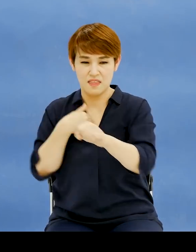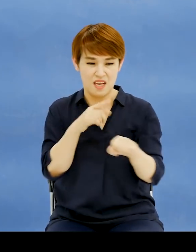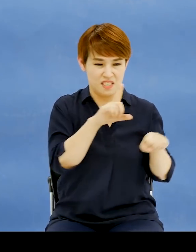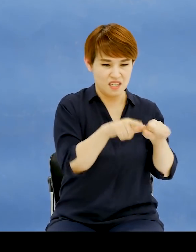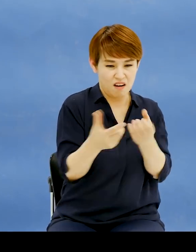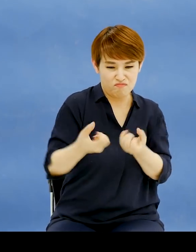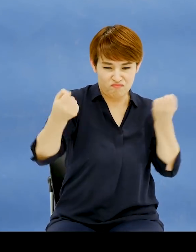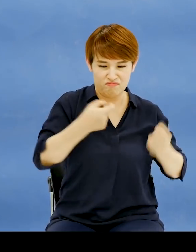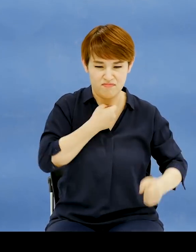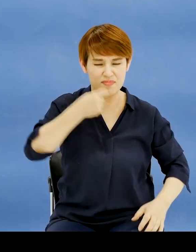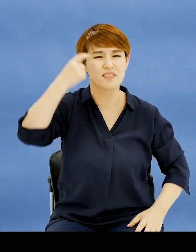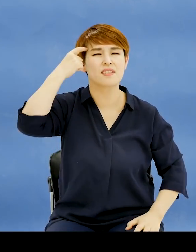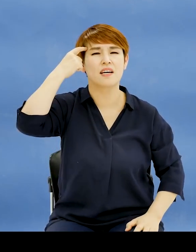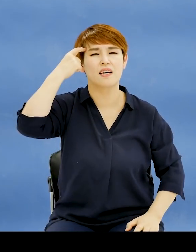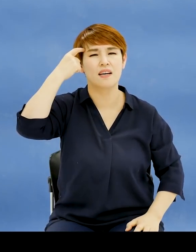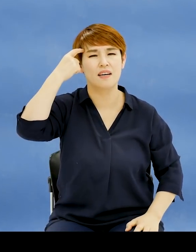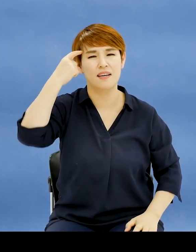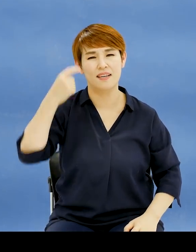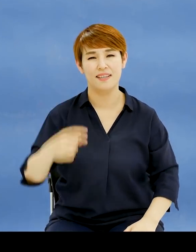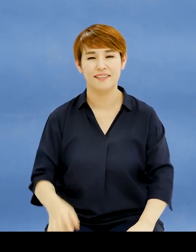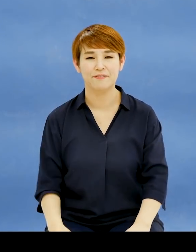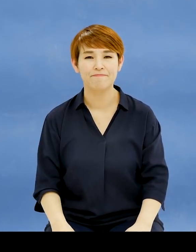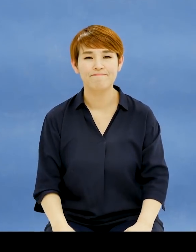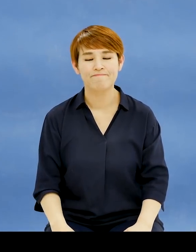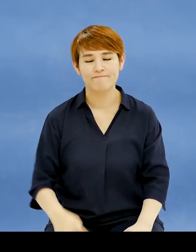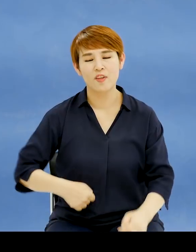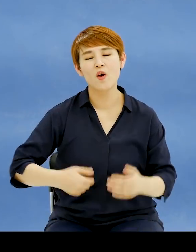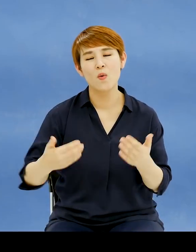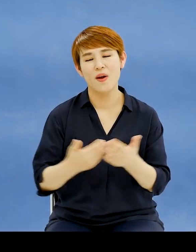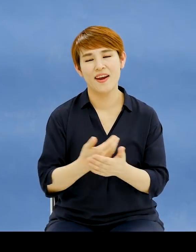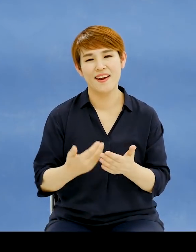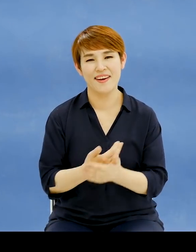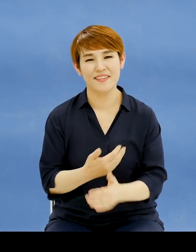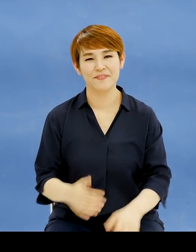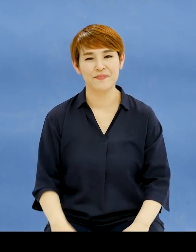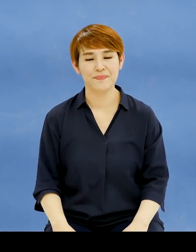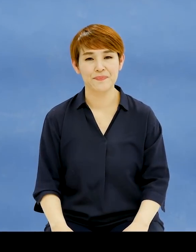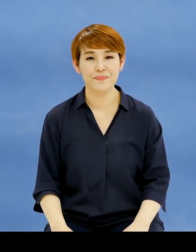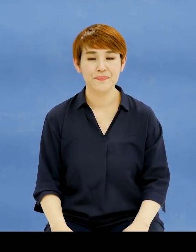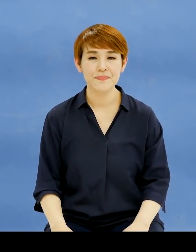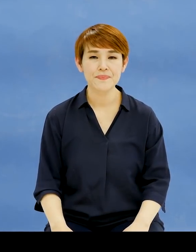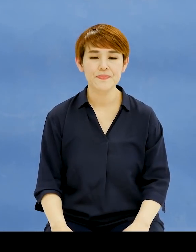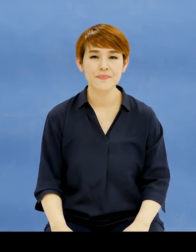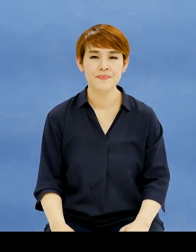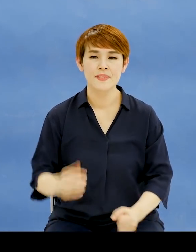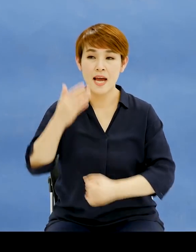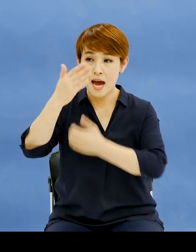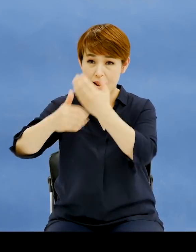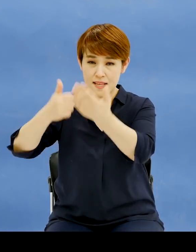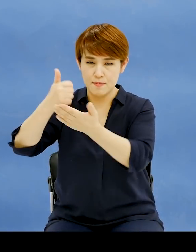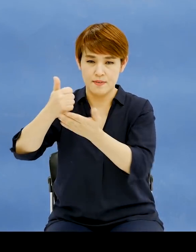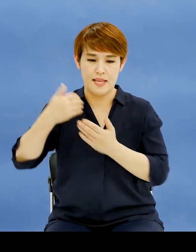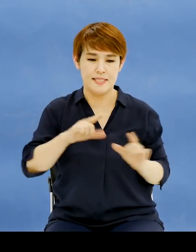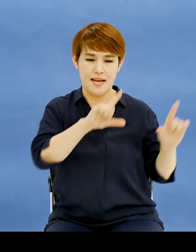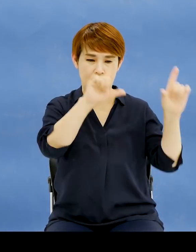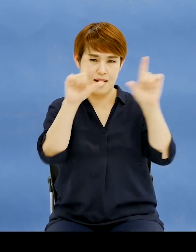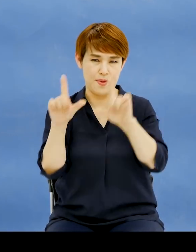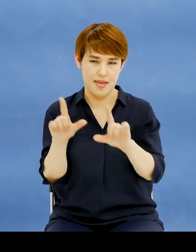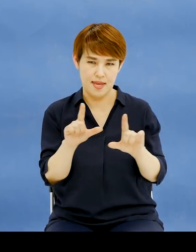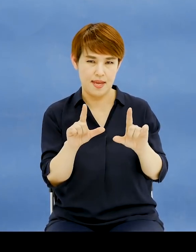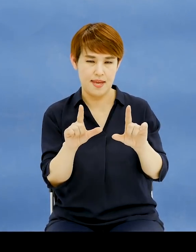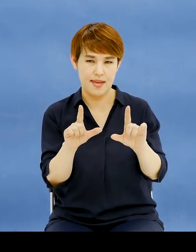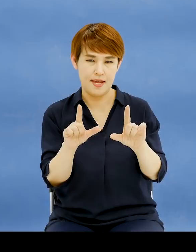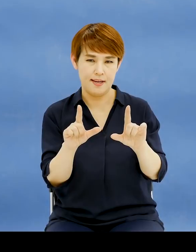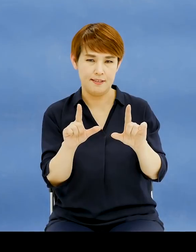되는데요. 사람끼리면 이게 다 되면서 안 했던 거예요. 그래서 제가 회개하고 조금 더 하나님을